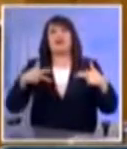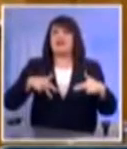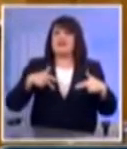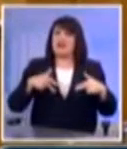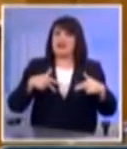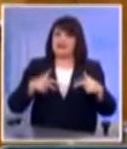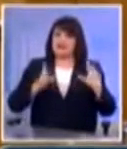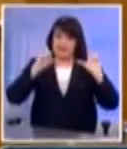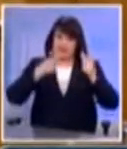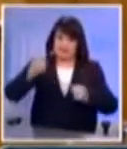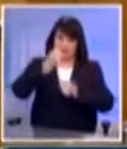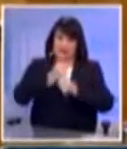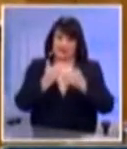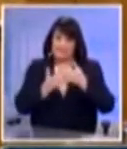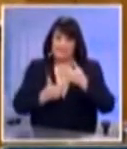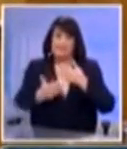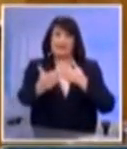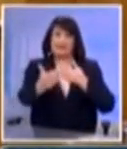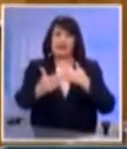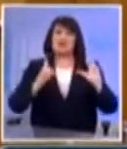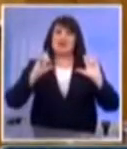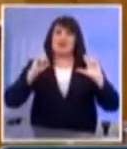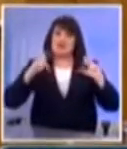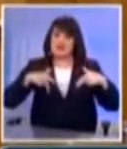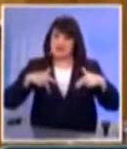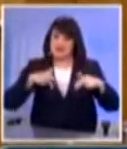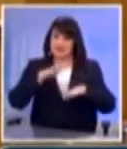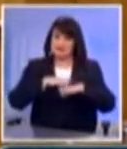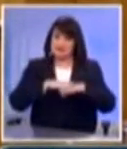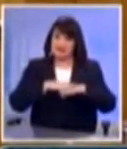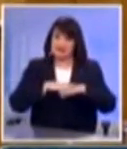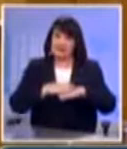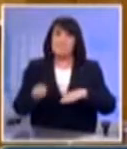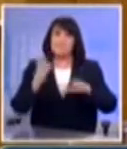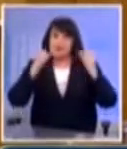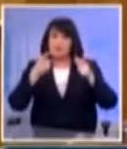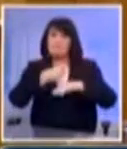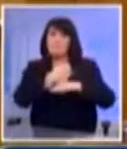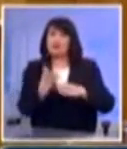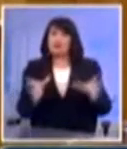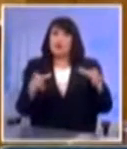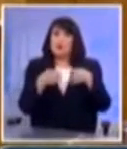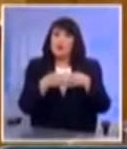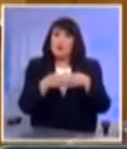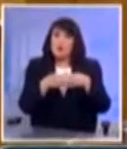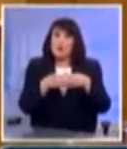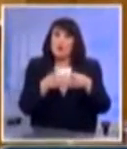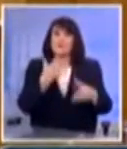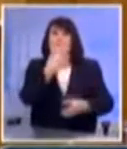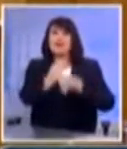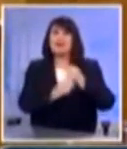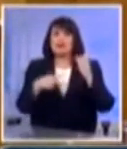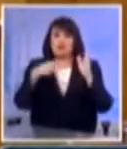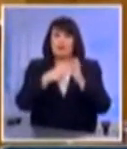τη μεταπολίτευση και μετά και την καταστροφική συγκυβέρνηση των δύο κομμάτων για 5 χρόνια, από το 10